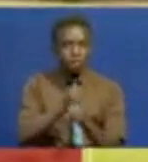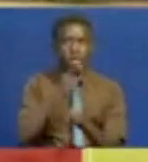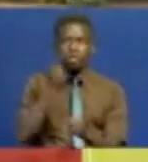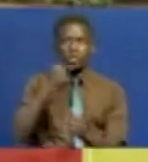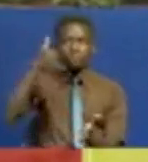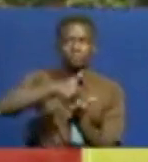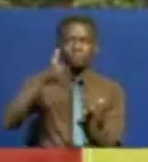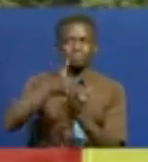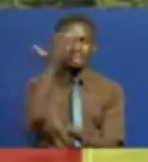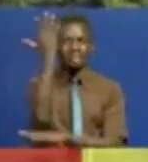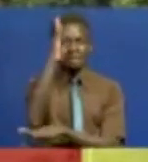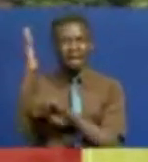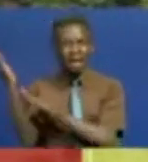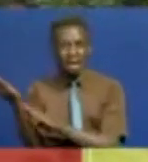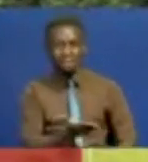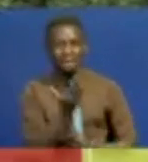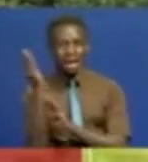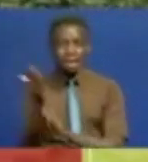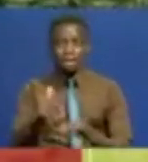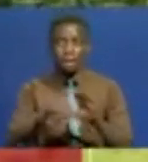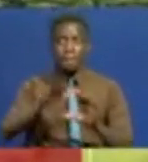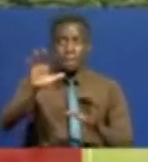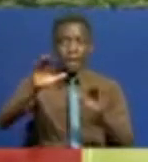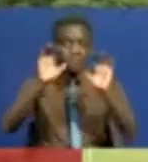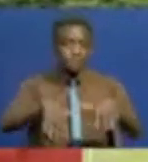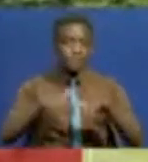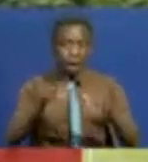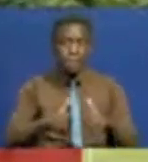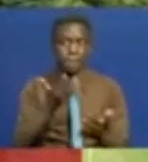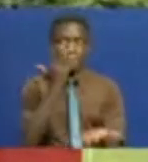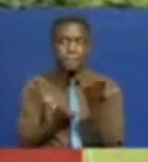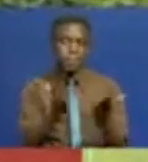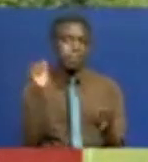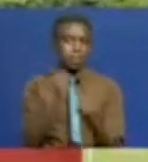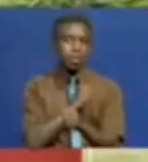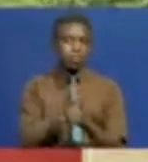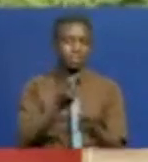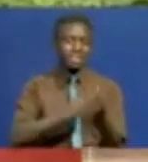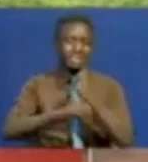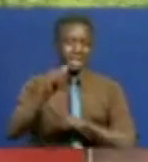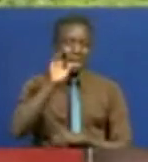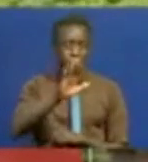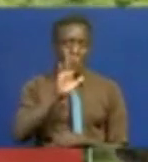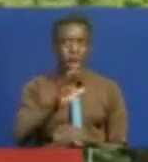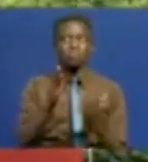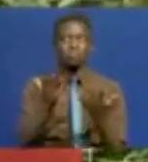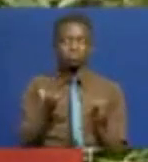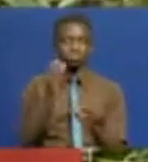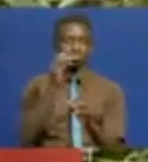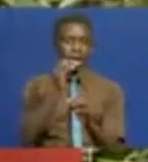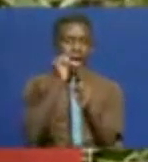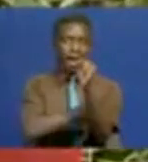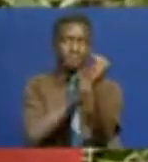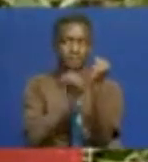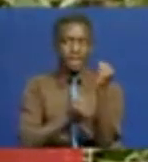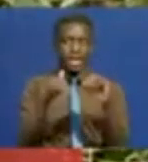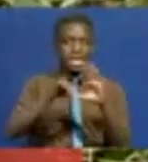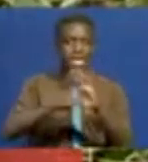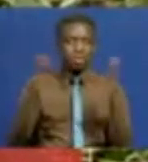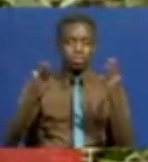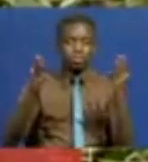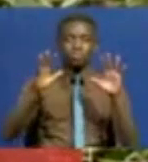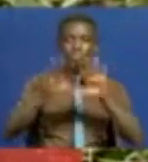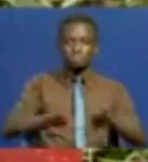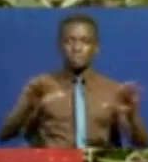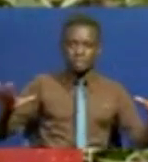miti kwenye mashamba yao huenda wakazuia kuuza zao lao katika soko la bara Ulaya wakati kanuni ya bara Ulaya